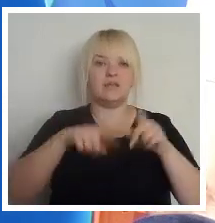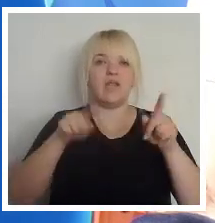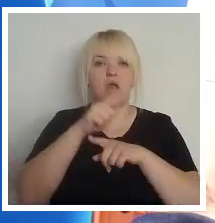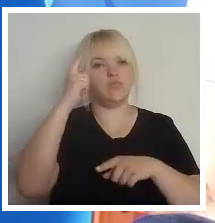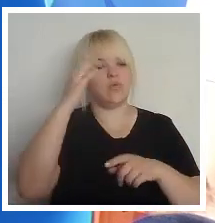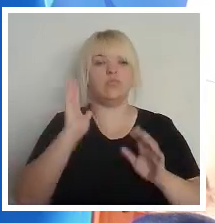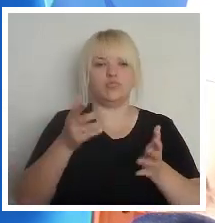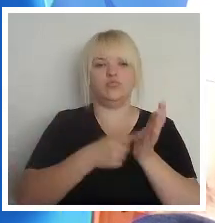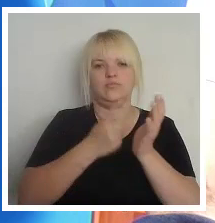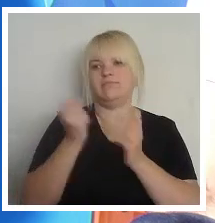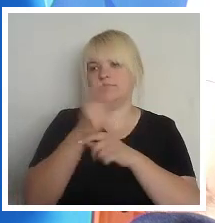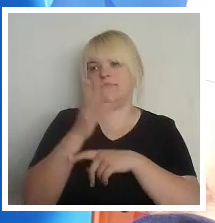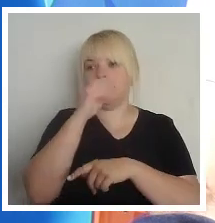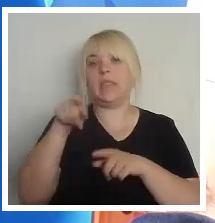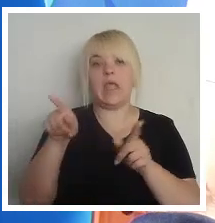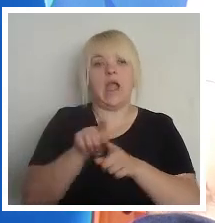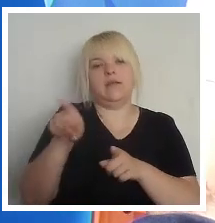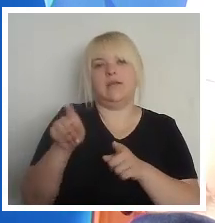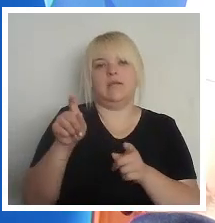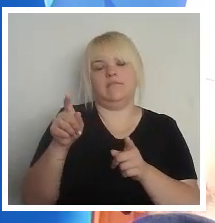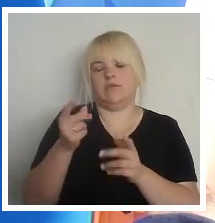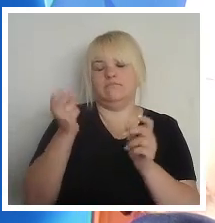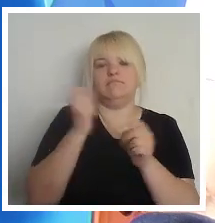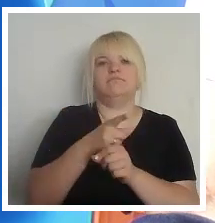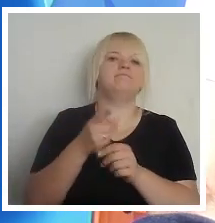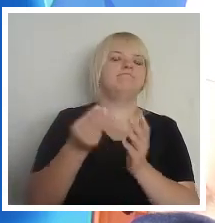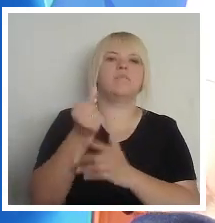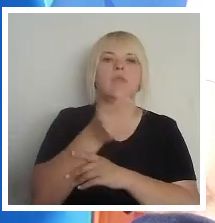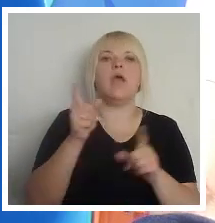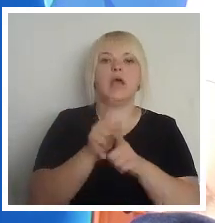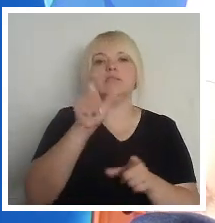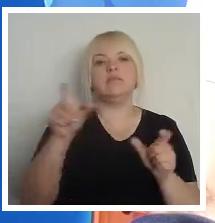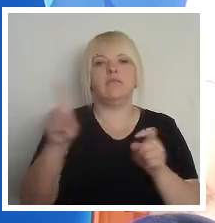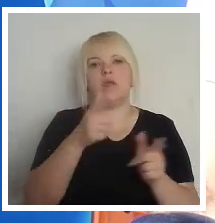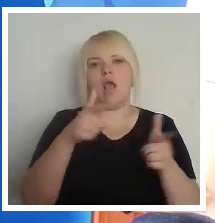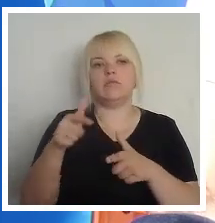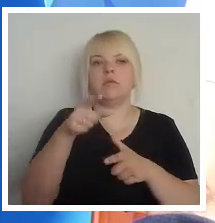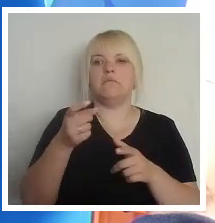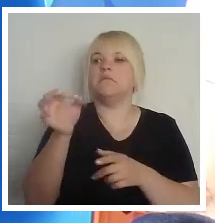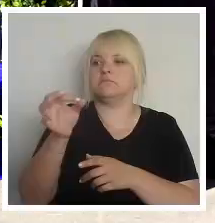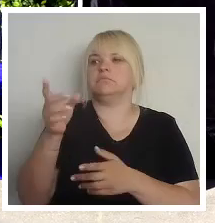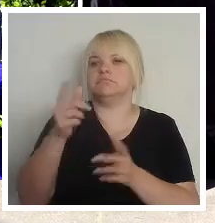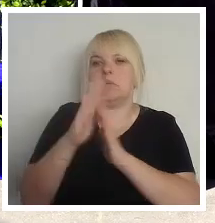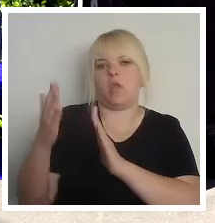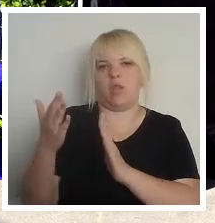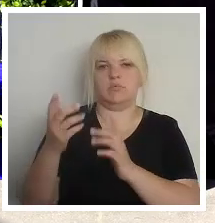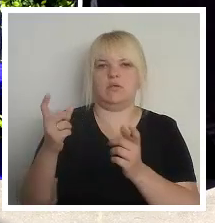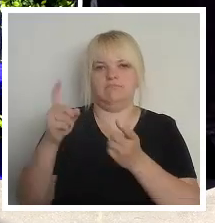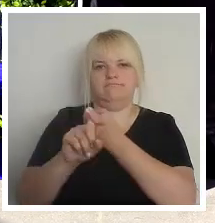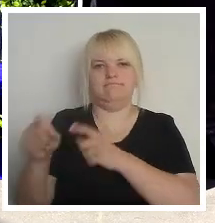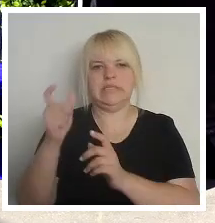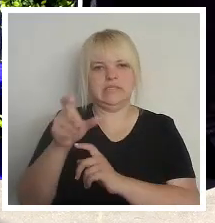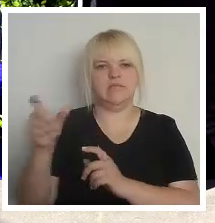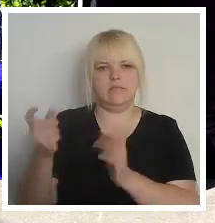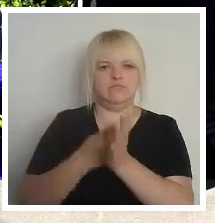būtu žurnāls, un tad viņi arī abonē to var nokārtot. Tā, mēs redzam, ka cilvēki ir gatavi arī tādā veidā atsaukties. Ja mēs skatāmies